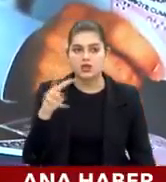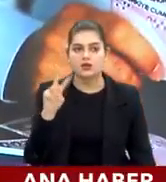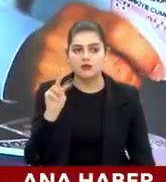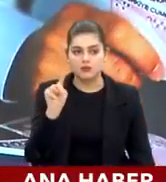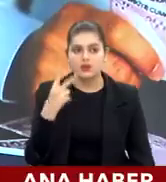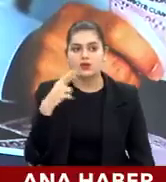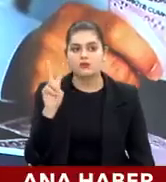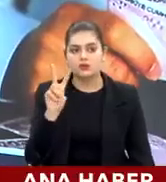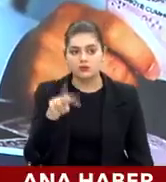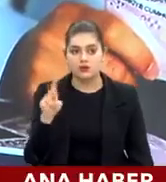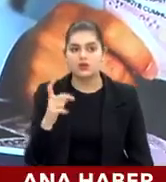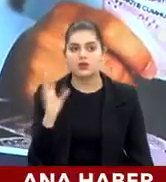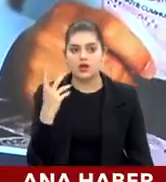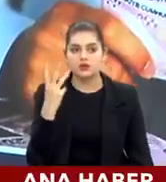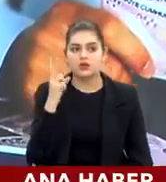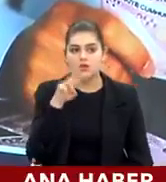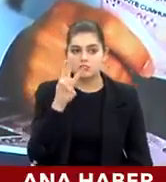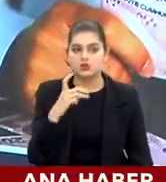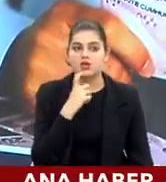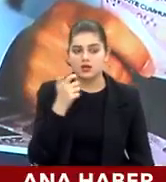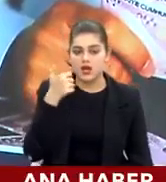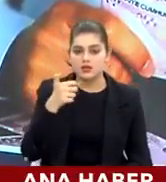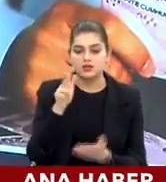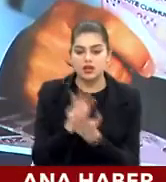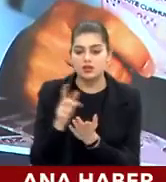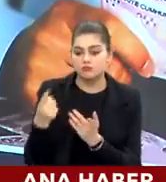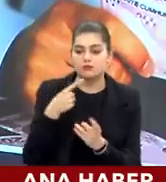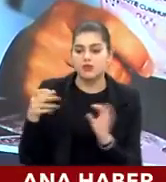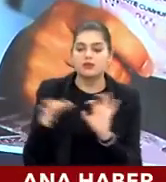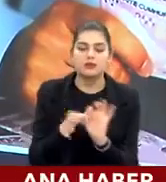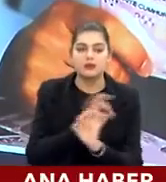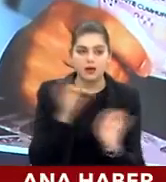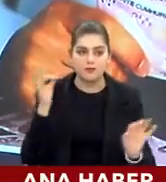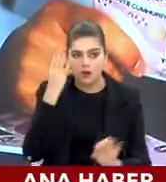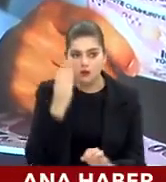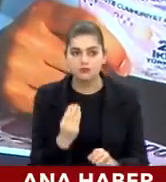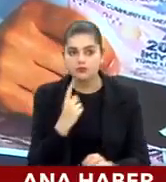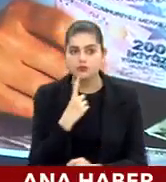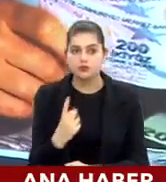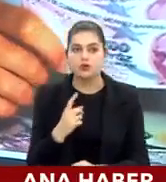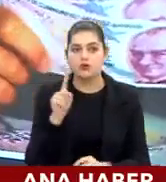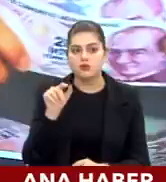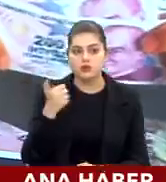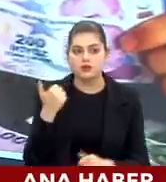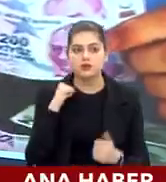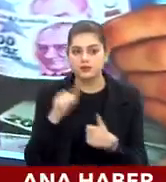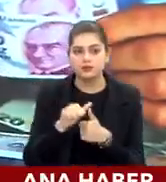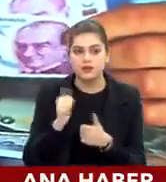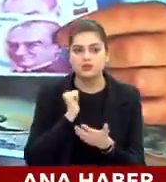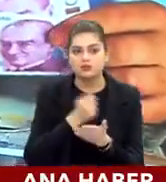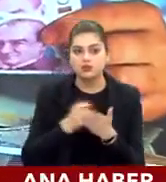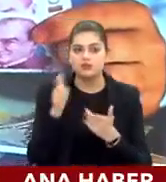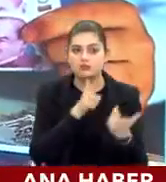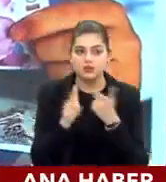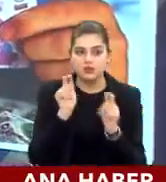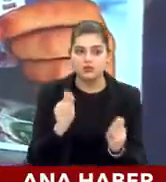23 yılda 6 kez karar birliğine varılarak belirlenmiş işçi tarafı İsa 16 kez asgari ücrete itiraz